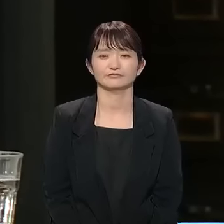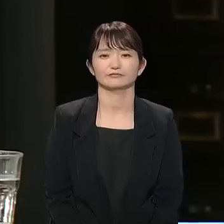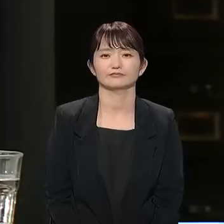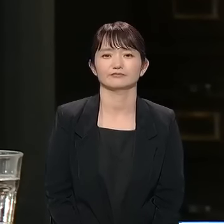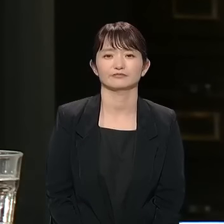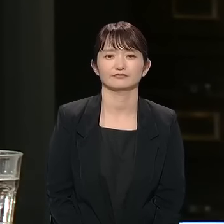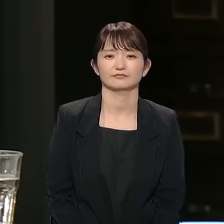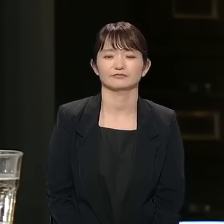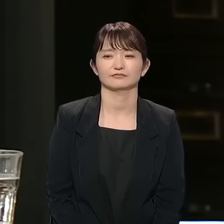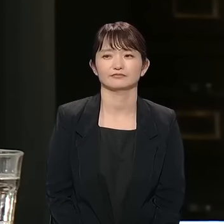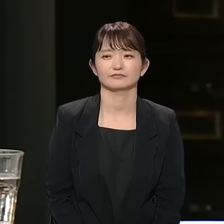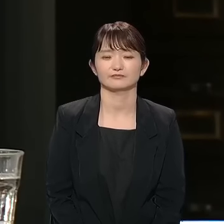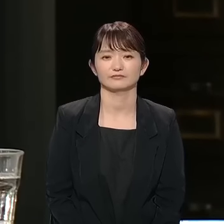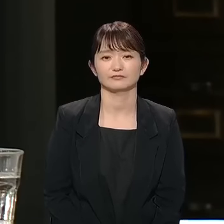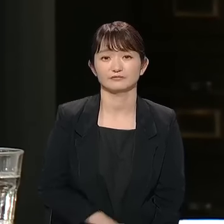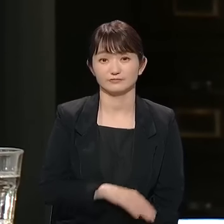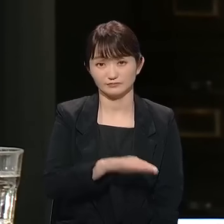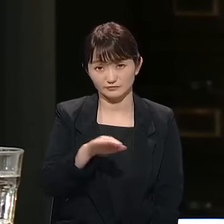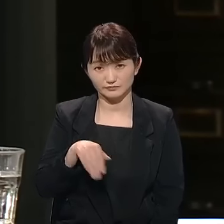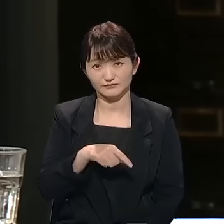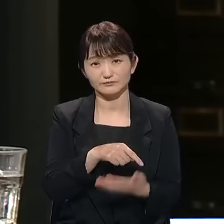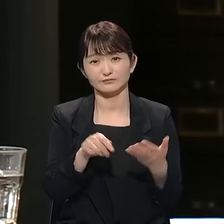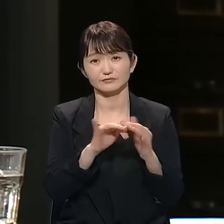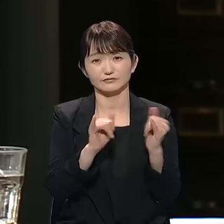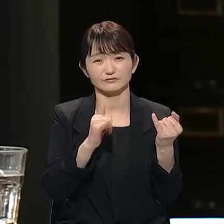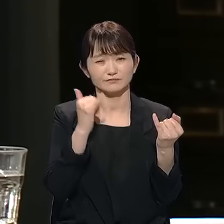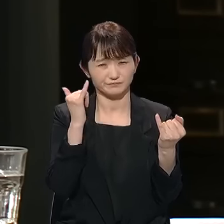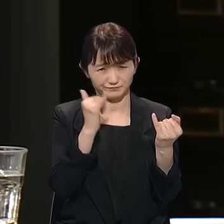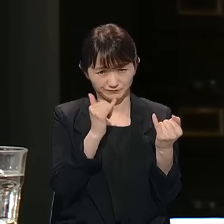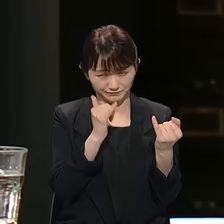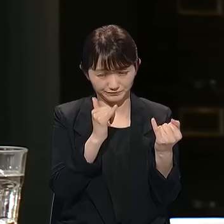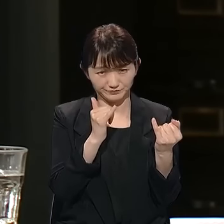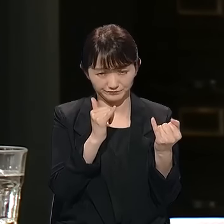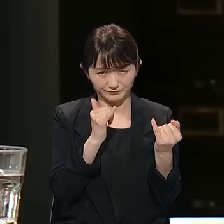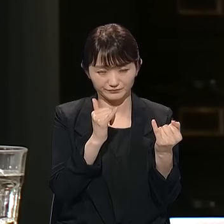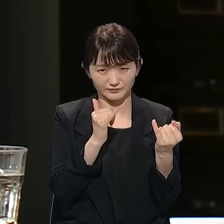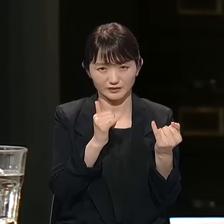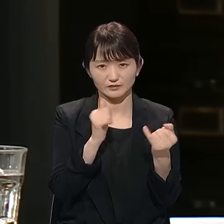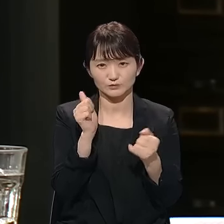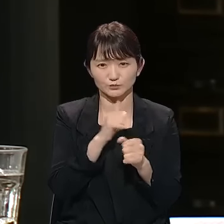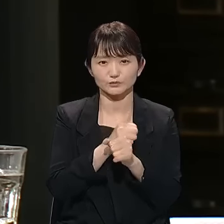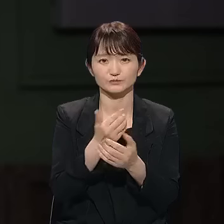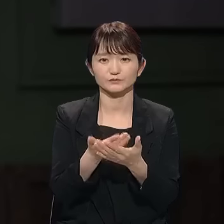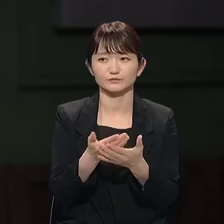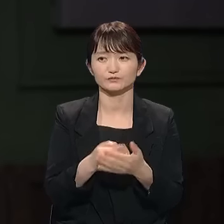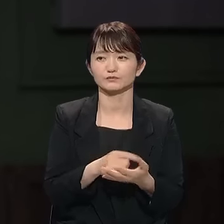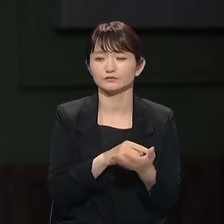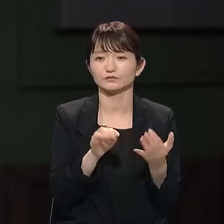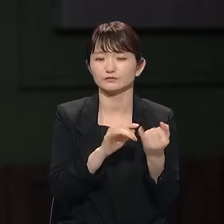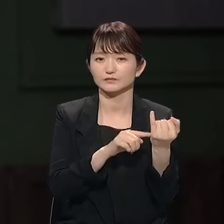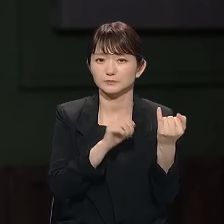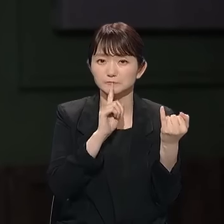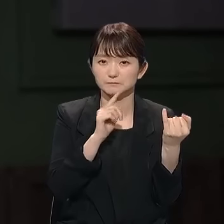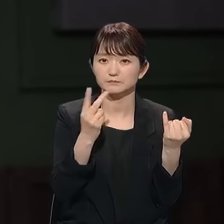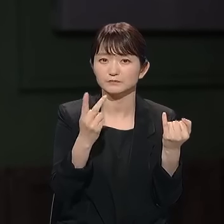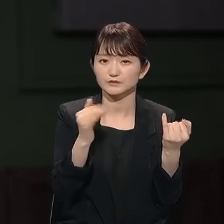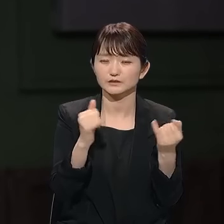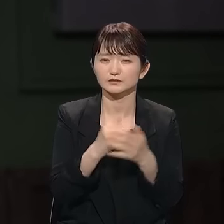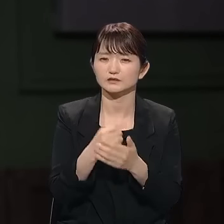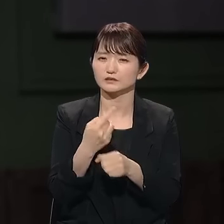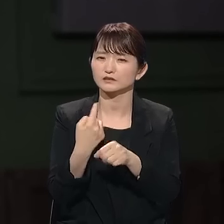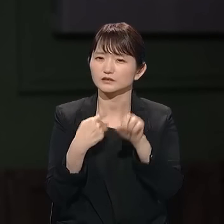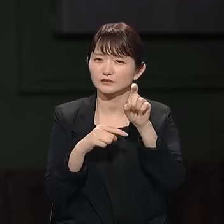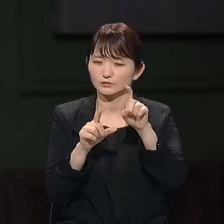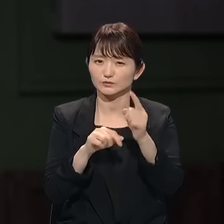자, 저희가 이 피해자하고 연락이 직접 닿았습니다. 좀 소개를 해주시죠. 네, 피해자 주장에 따르면 두 사람은 지난해